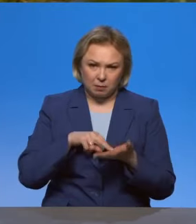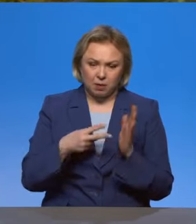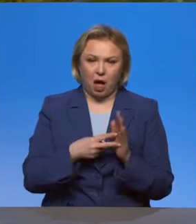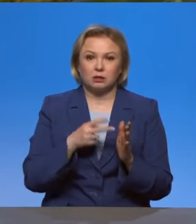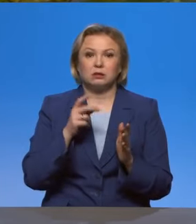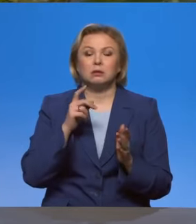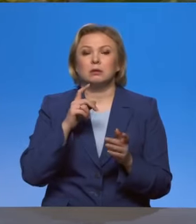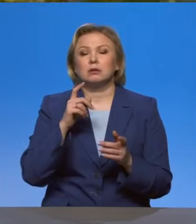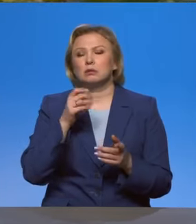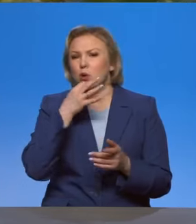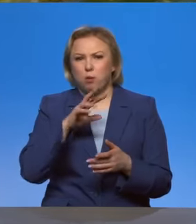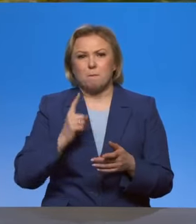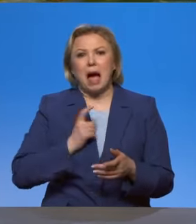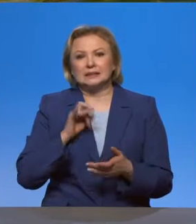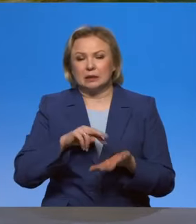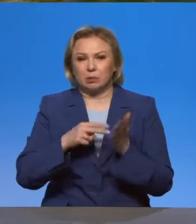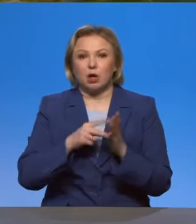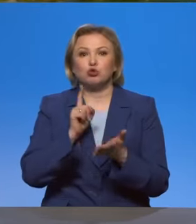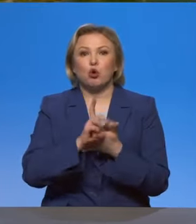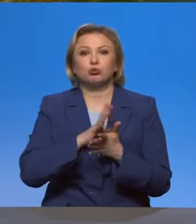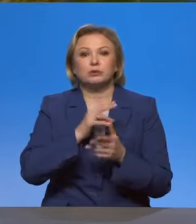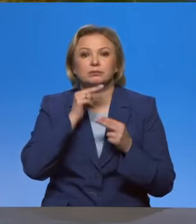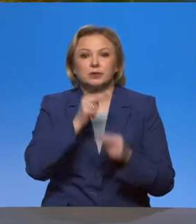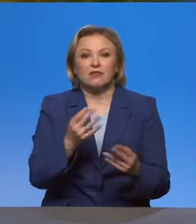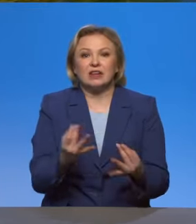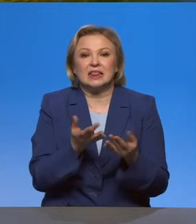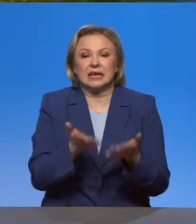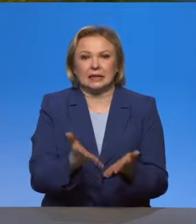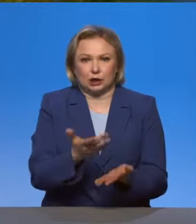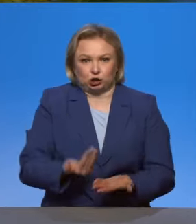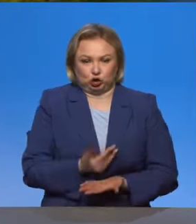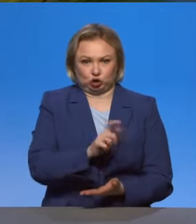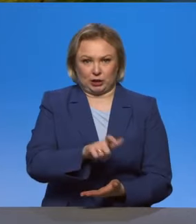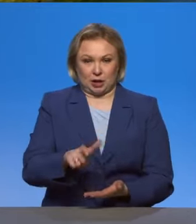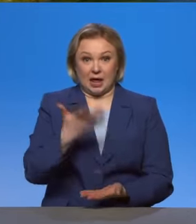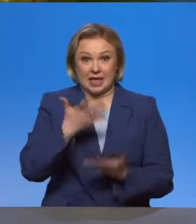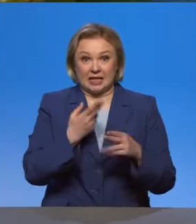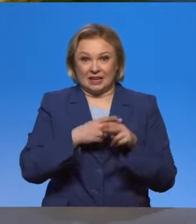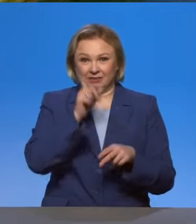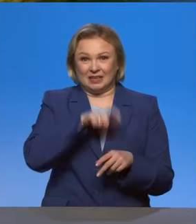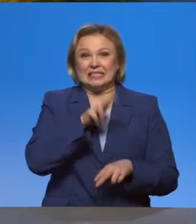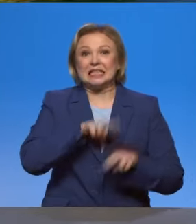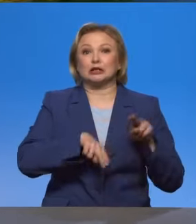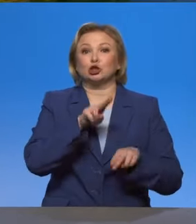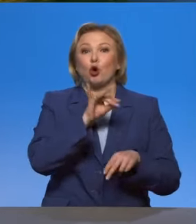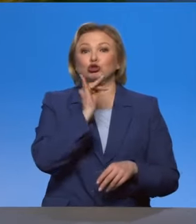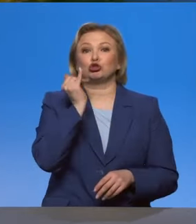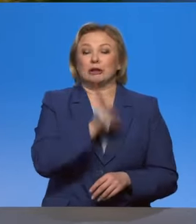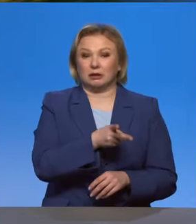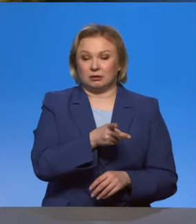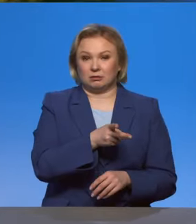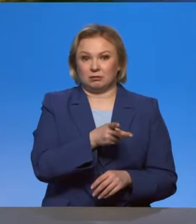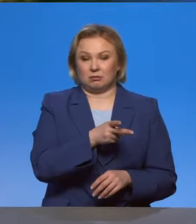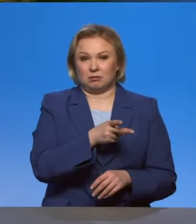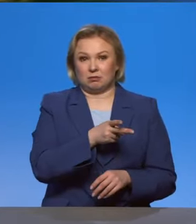может по-другому быть. Застройщик... Если мы говорим с вами, он, если будет этот план, в нем будет место для застройщика.